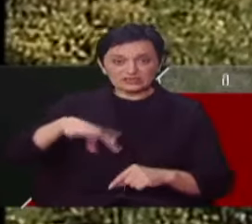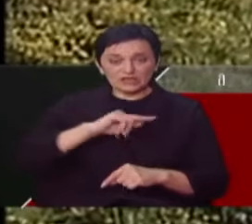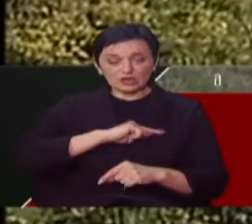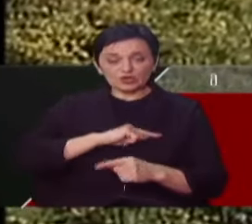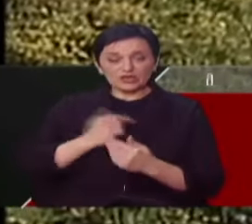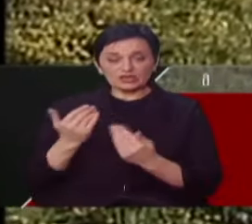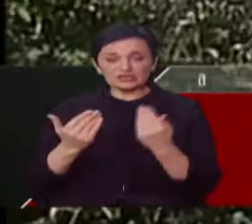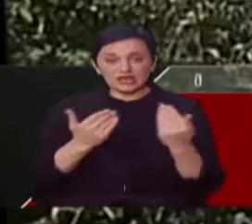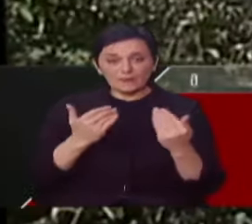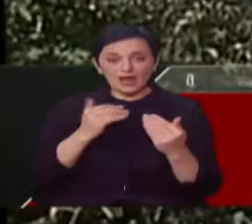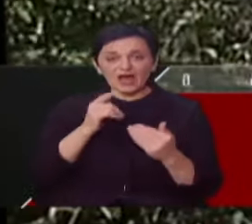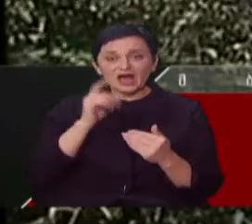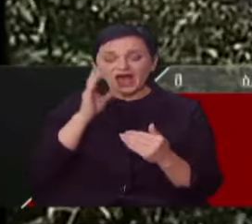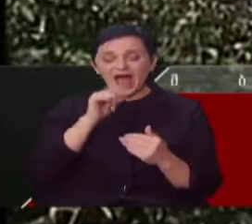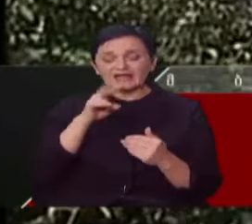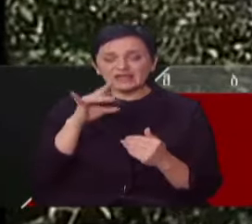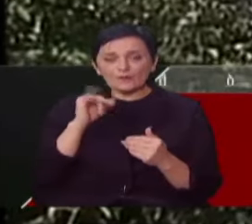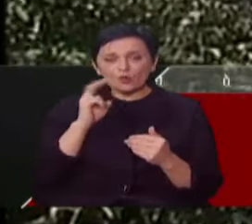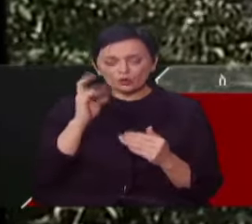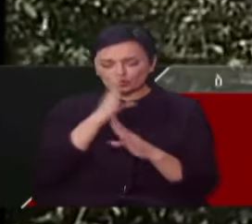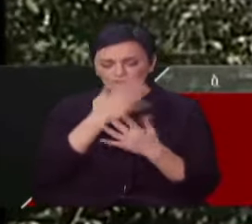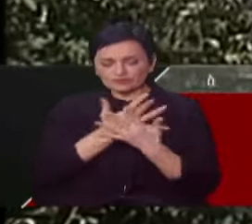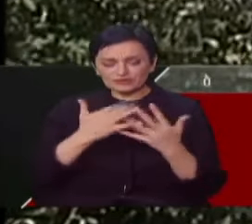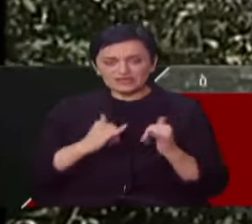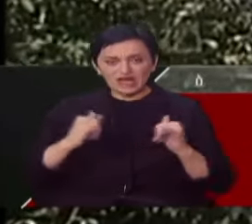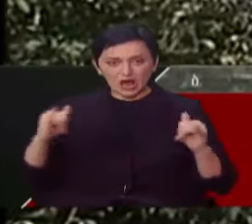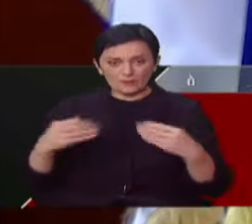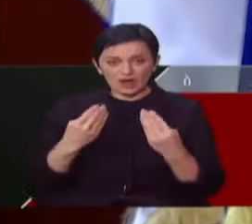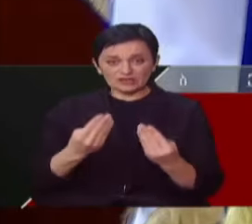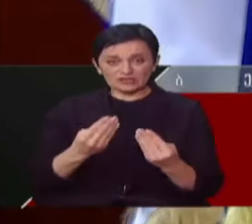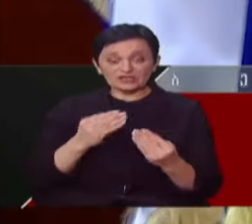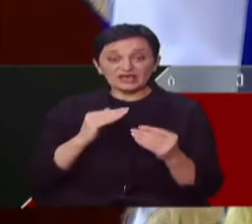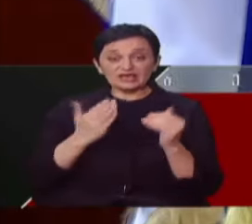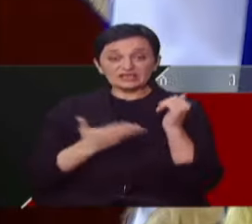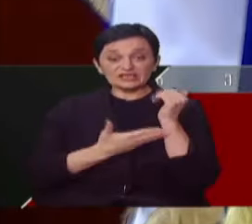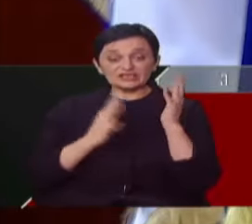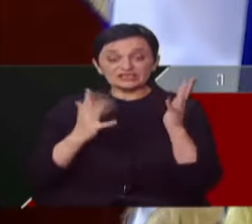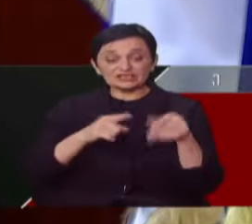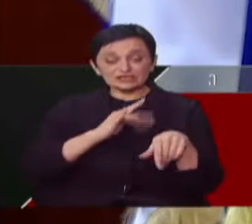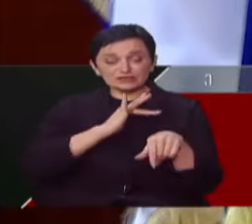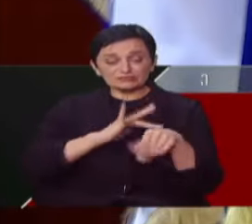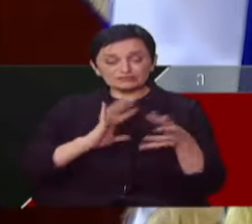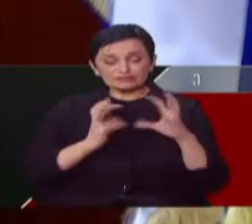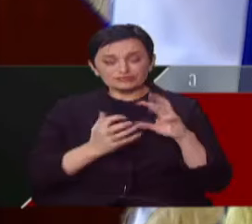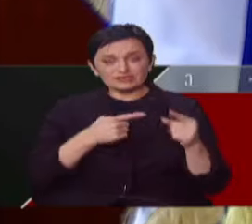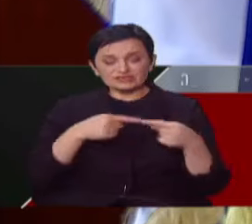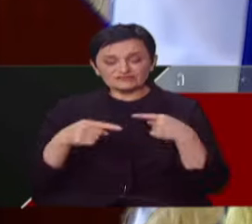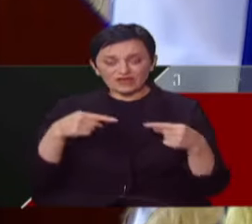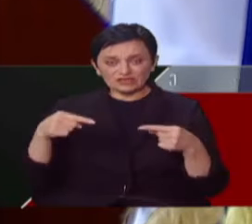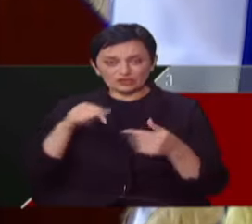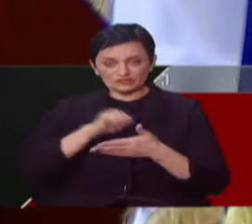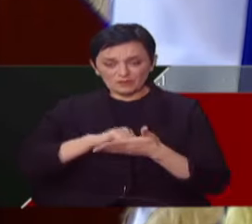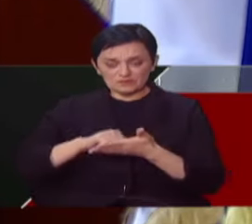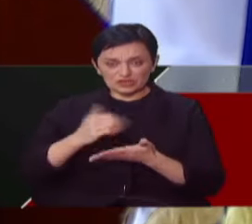hasia tebeliende, muridjișe bisgamra, ulebișe sadleblu basmistems. Degradația trisari, gamutroiul bisgamra, schomise se bisgam. Nu